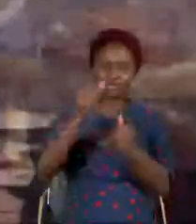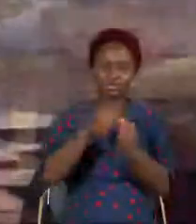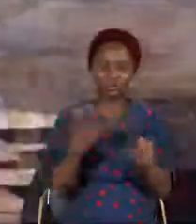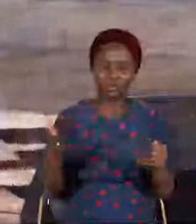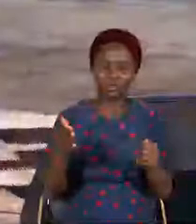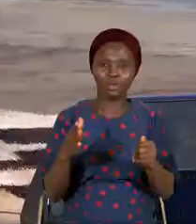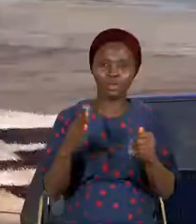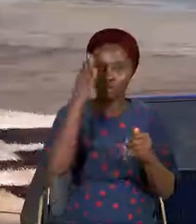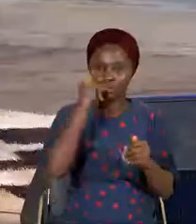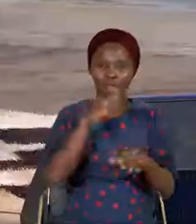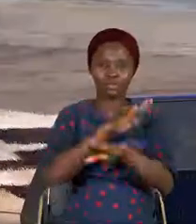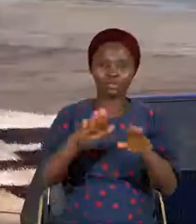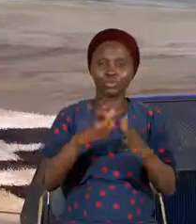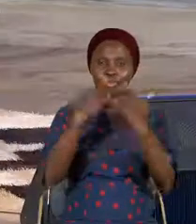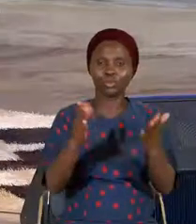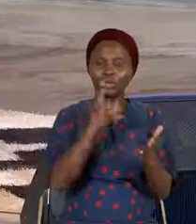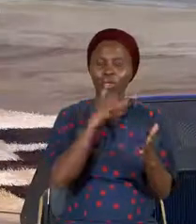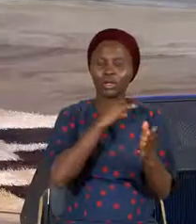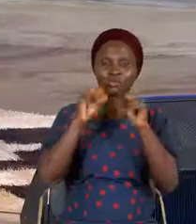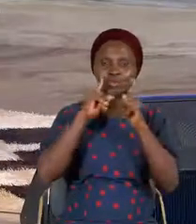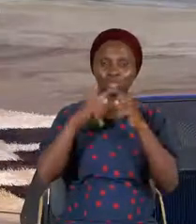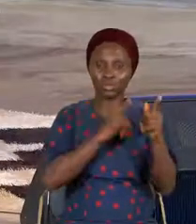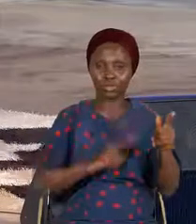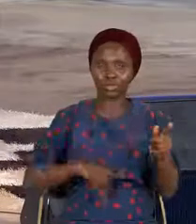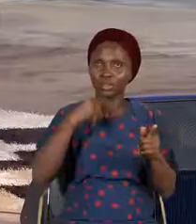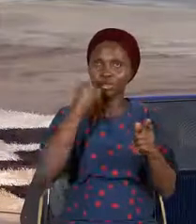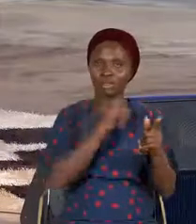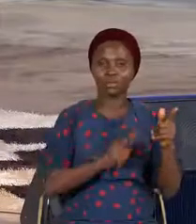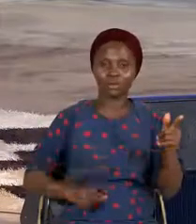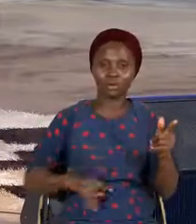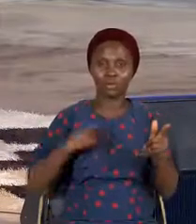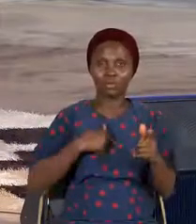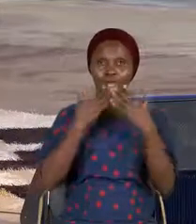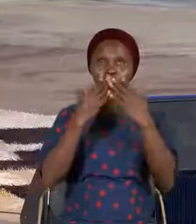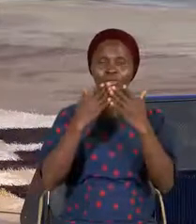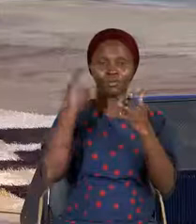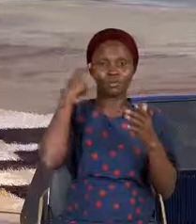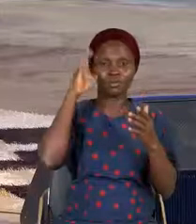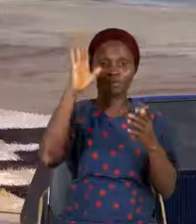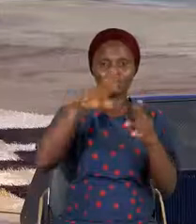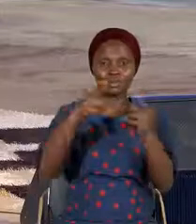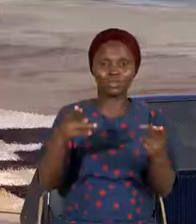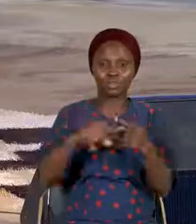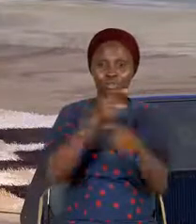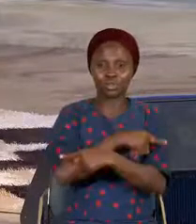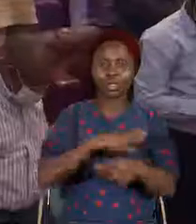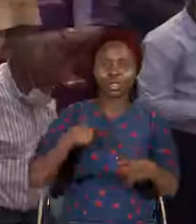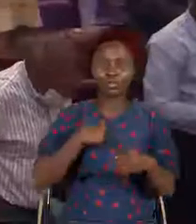opérer toutes choses dans votre vie. Pourquoi ne pas ouvrir la bouche pour parler au Seigneur dans la prière? Pour dire, Seigneur, nous te remercions pour la